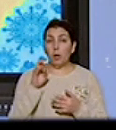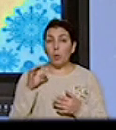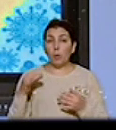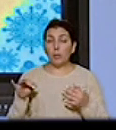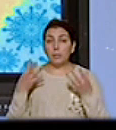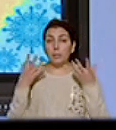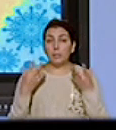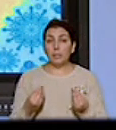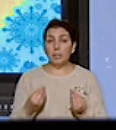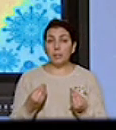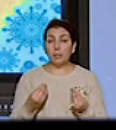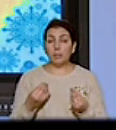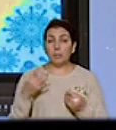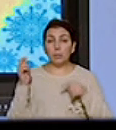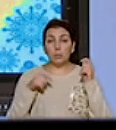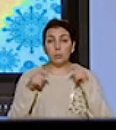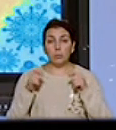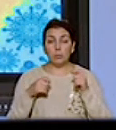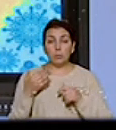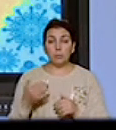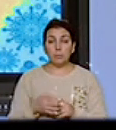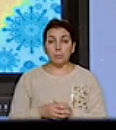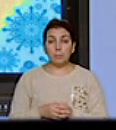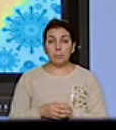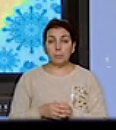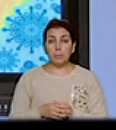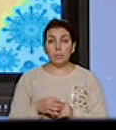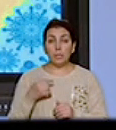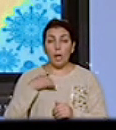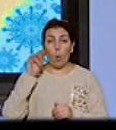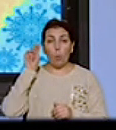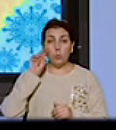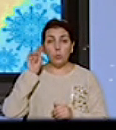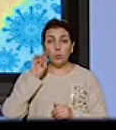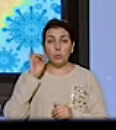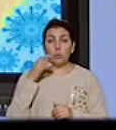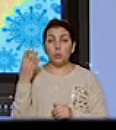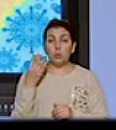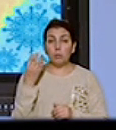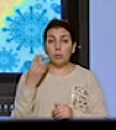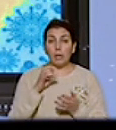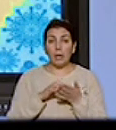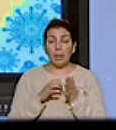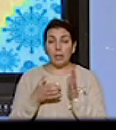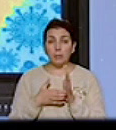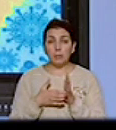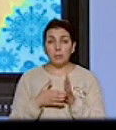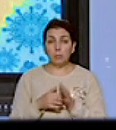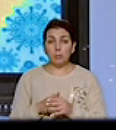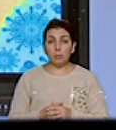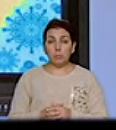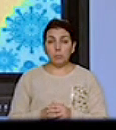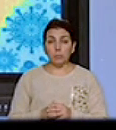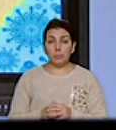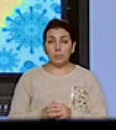Какой день идет дождь? Правильно. Я учусь в 4 классе.